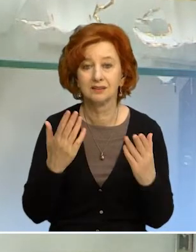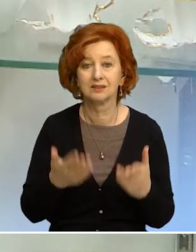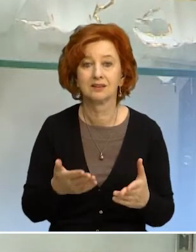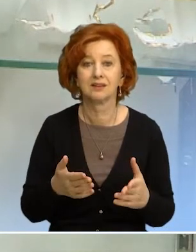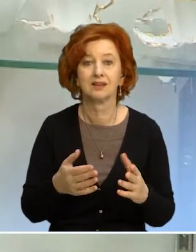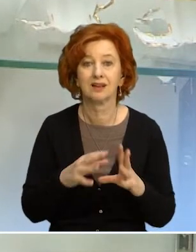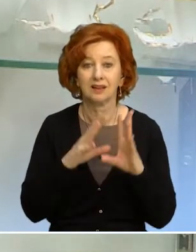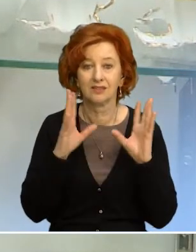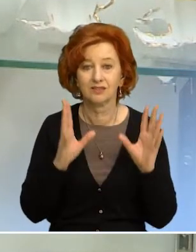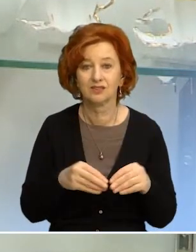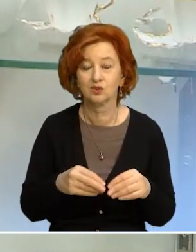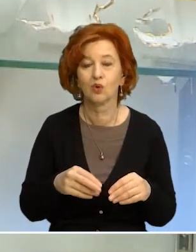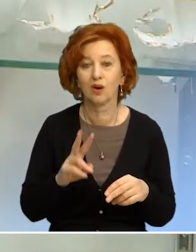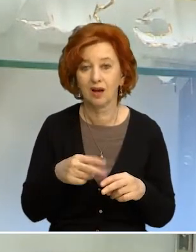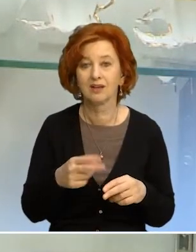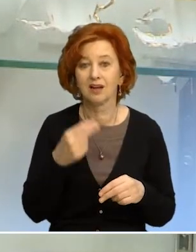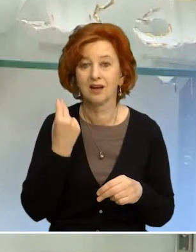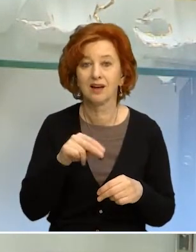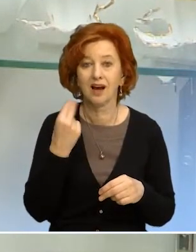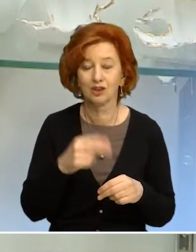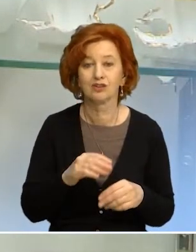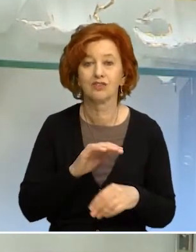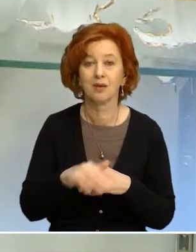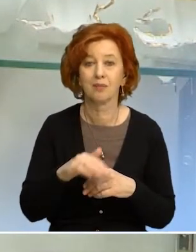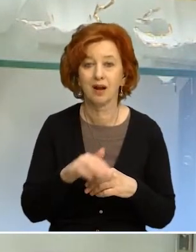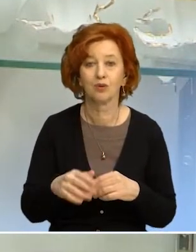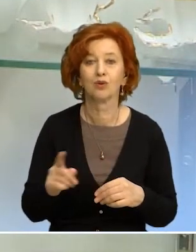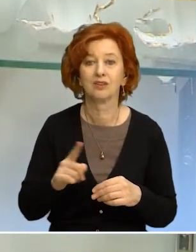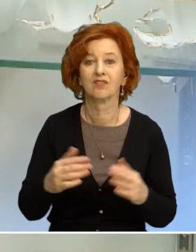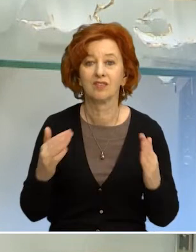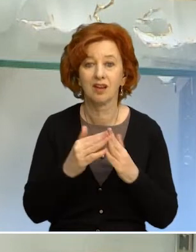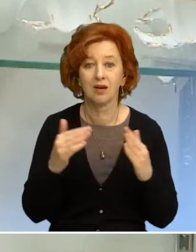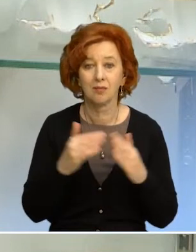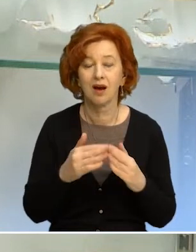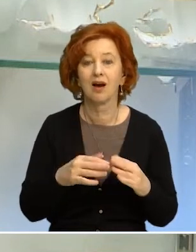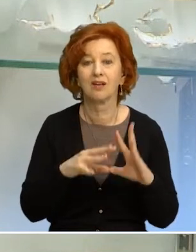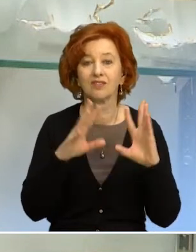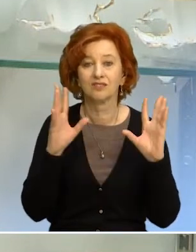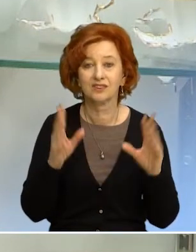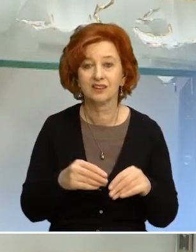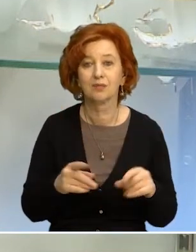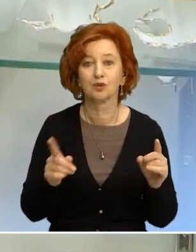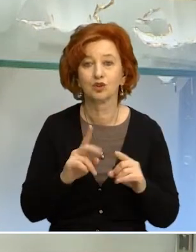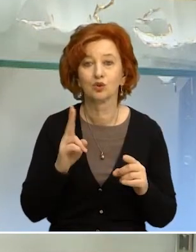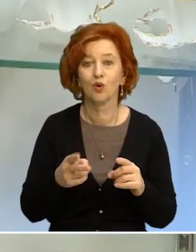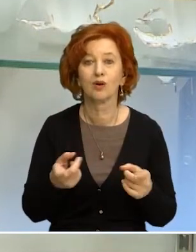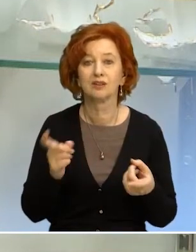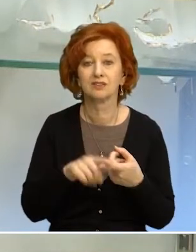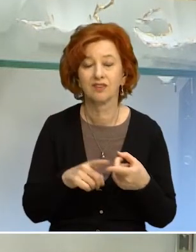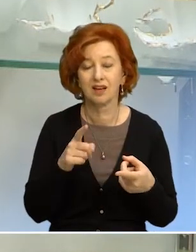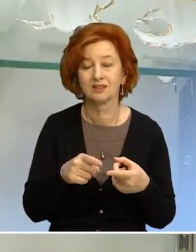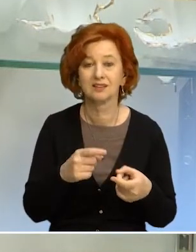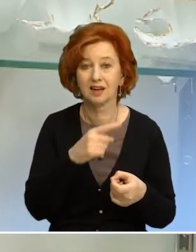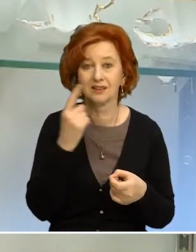магазины и эту качественную продукцию и иметь в домах всех слоев, всех сословий